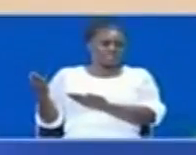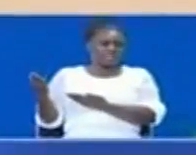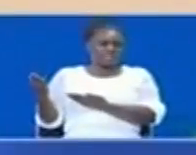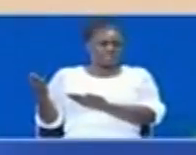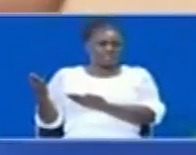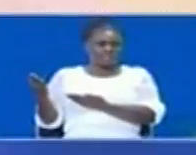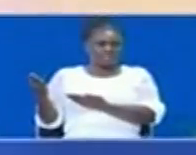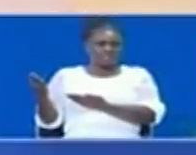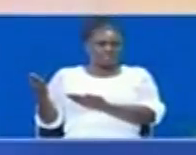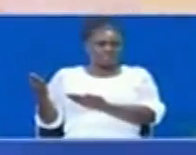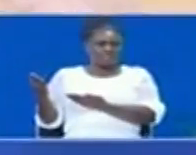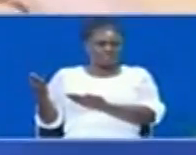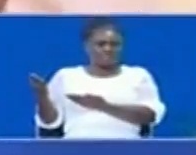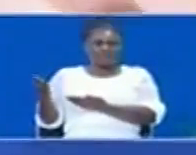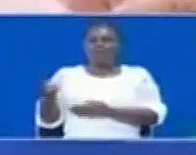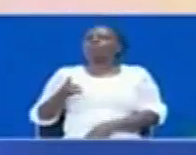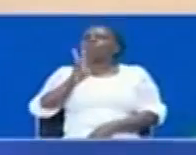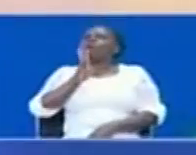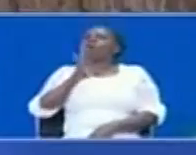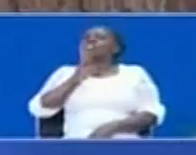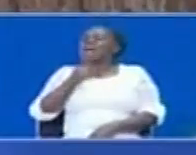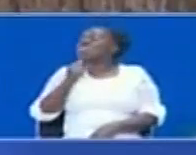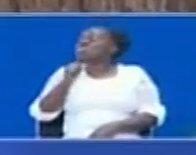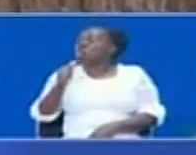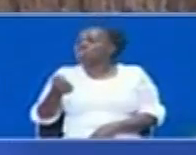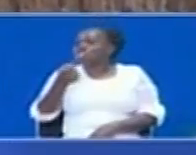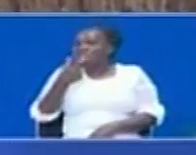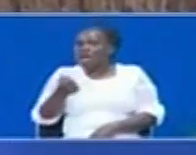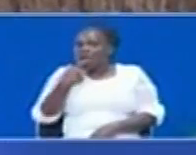dawa. Hii ndio rangi ya maji wanaokunywa.